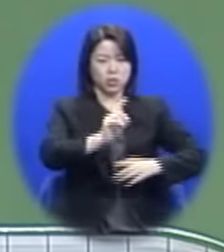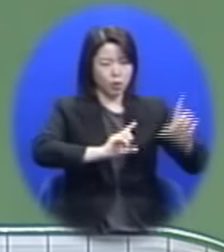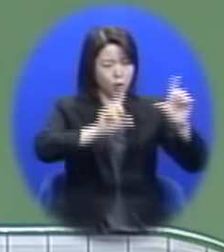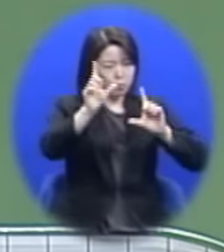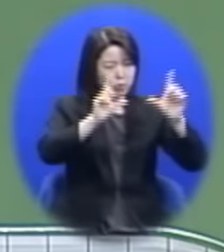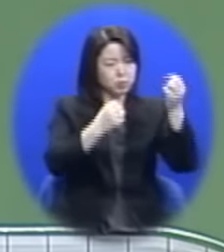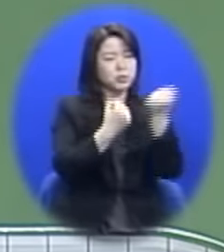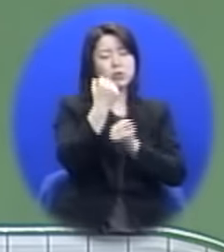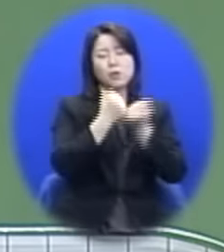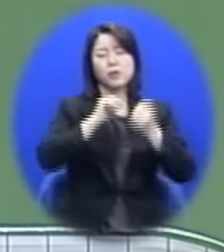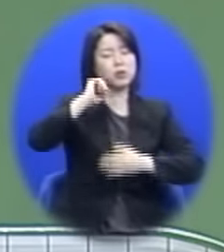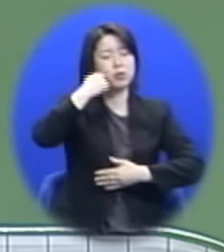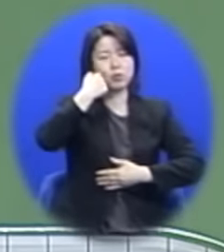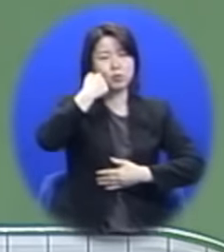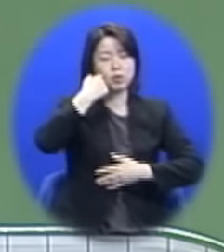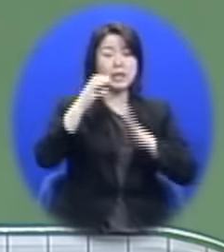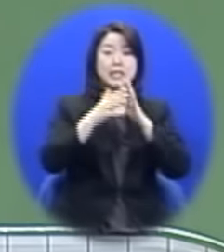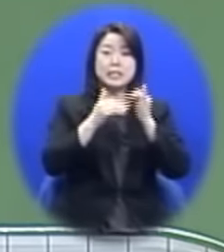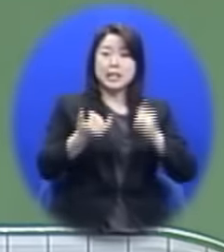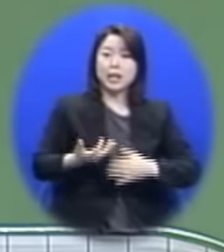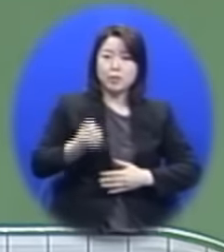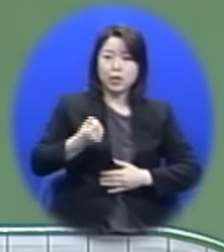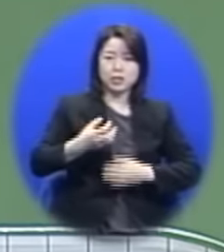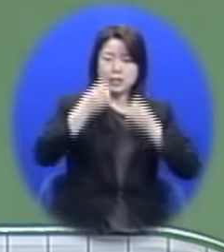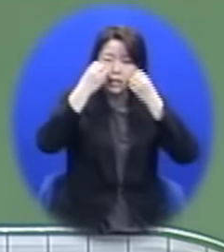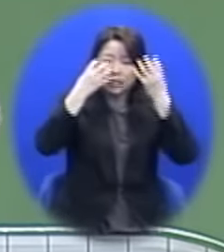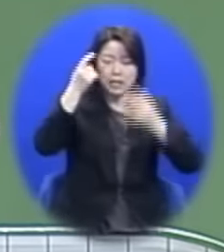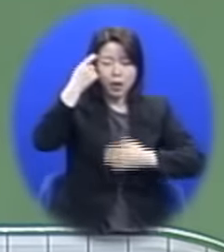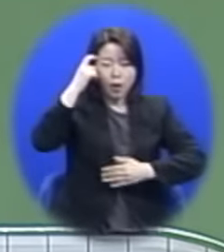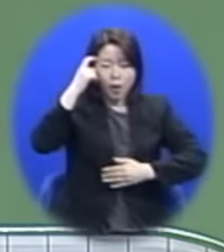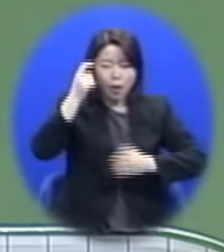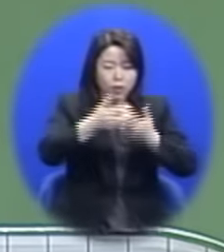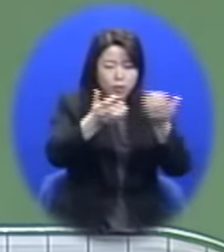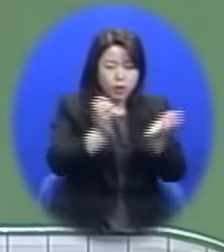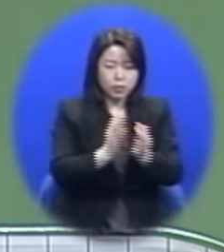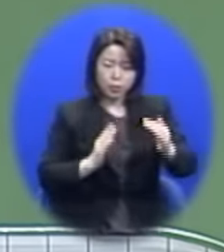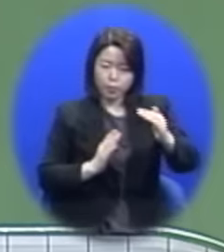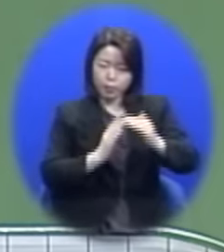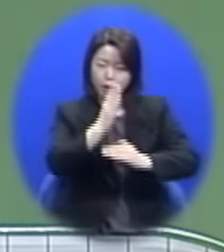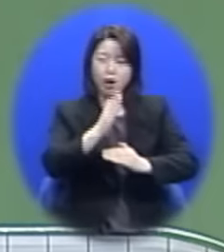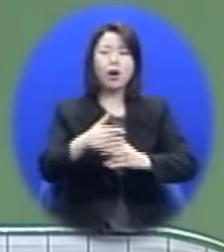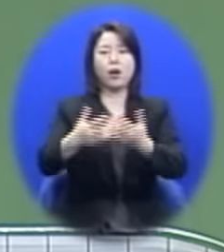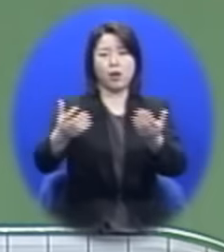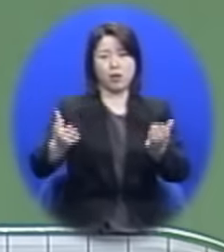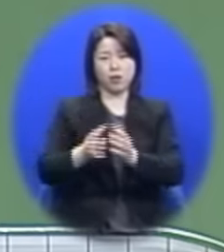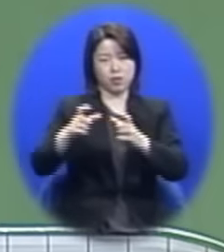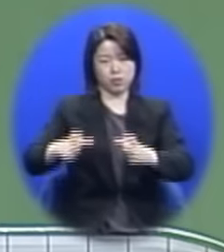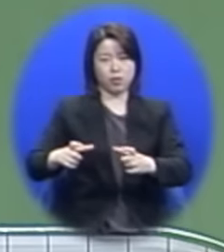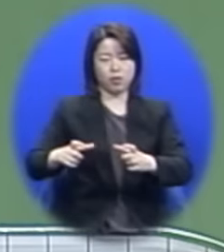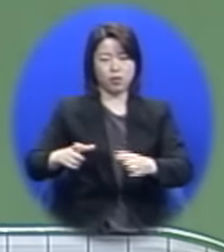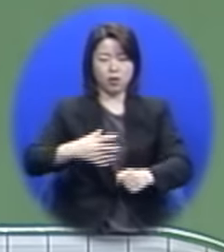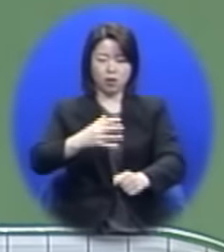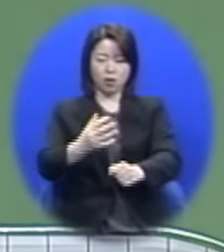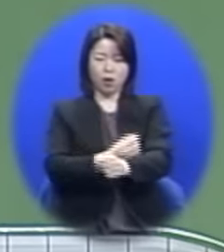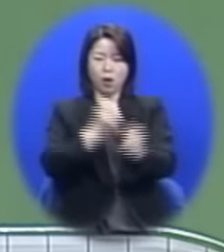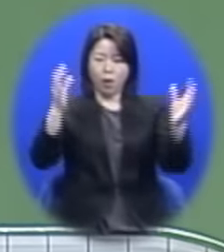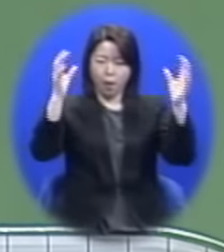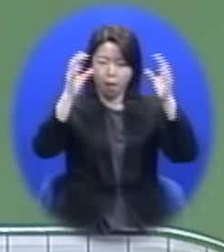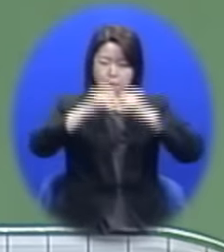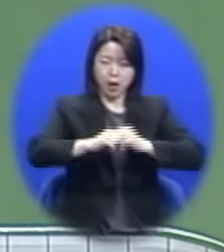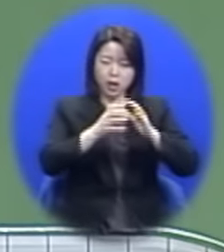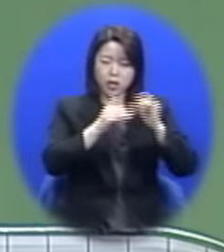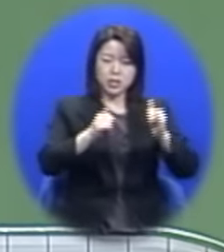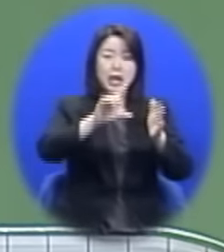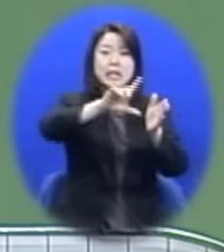설명이 불가능하고 인간이 가진 창의력의 범주를 훌쩍 넘어선 것이다. 엄청난 파괴자인